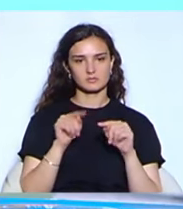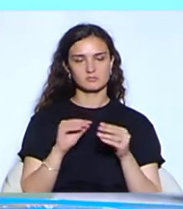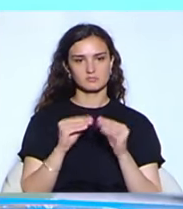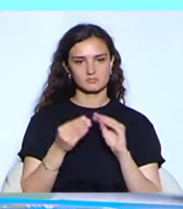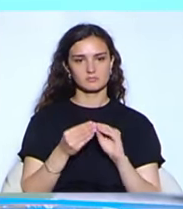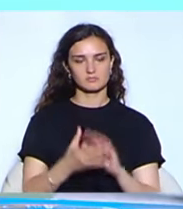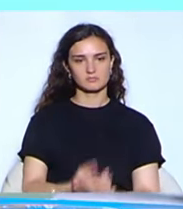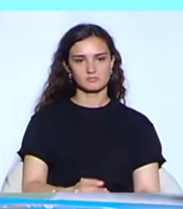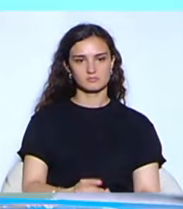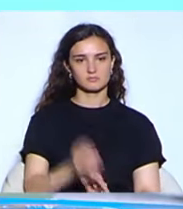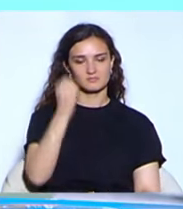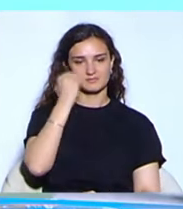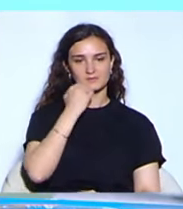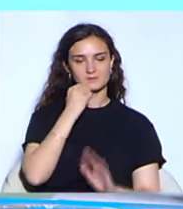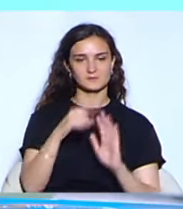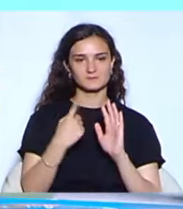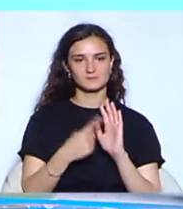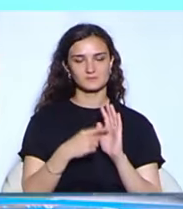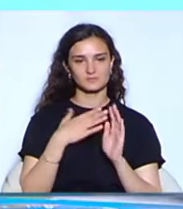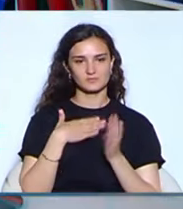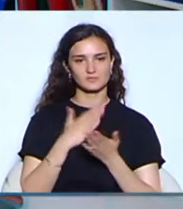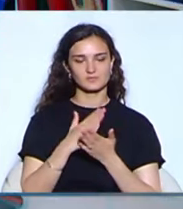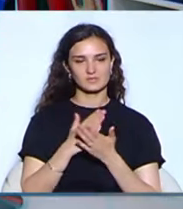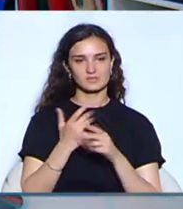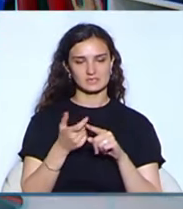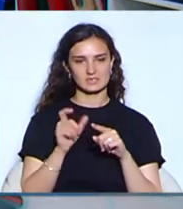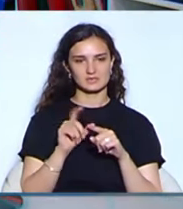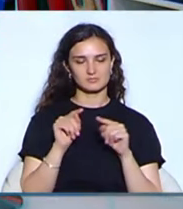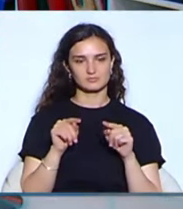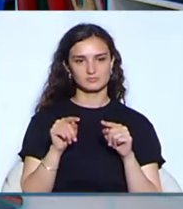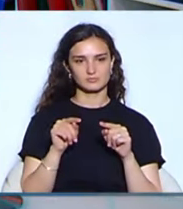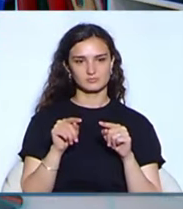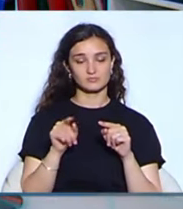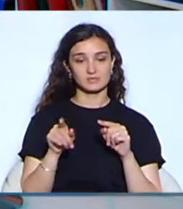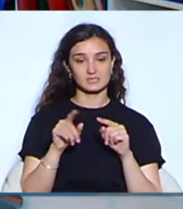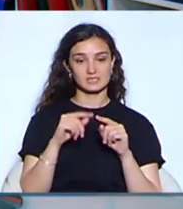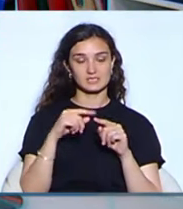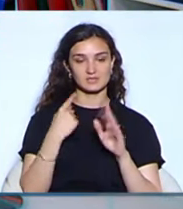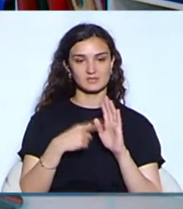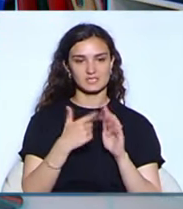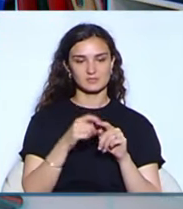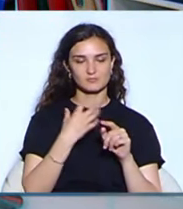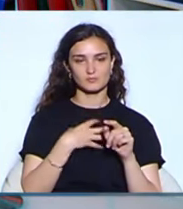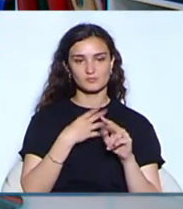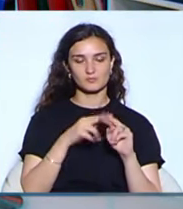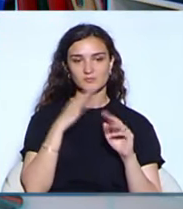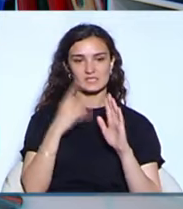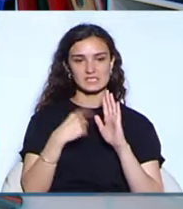პრობლემა. მადლობა შეკითხვისთვის. ჩვენ გვაქვს ხათაშორის ნიშანდობლივი იყო ეს კითხვა, იმიტომ რომ ძალიან ბევრი კითხვა